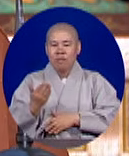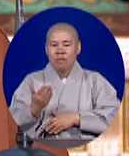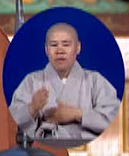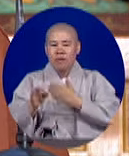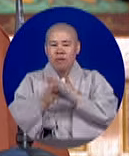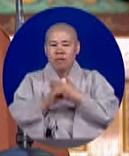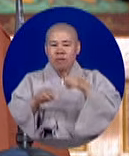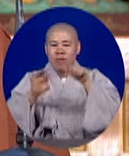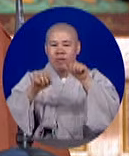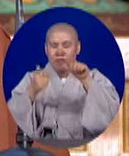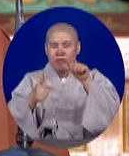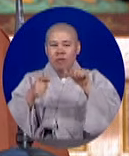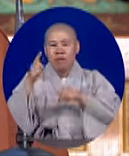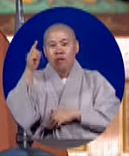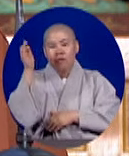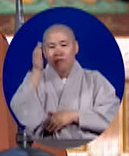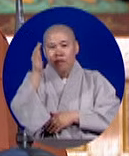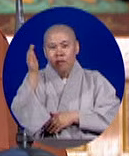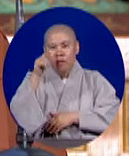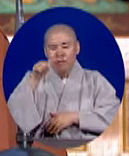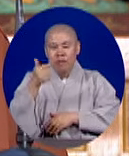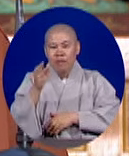그러면 이 오온이